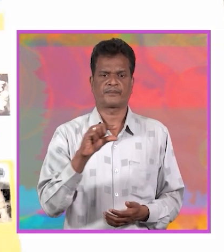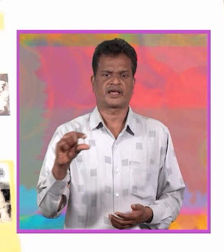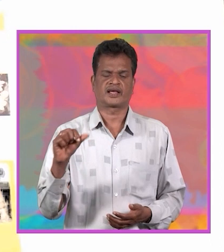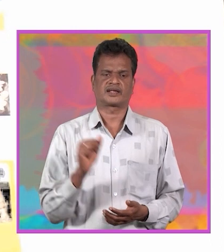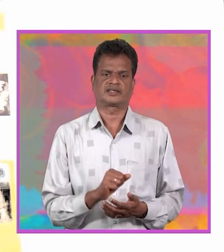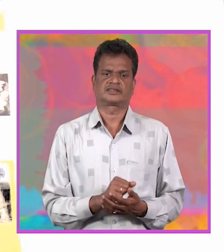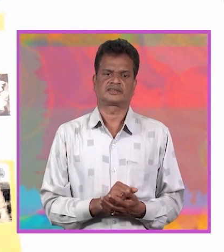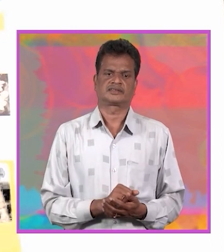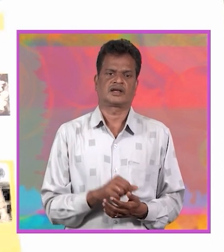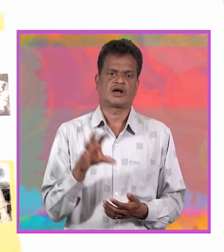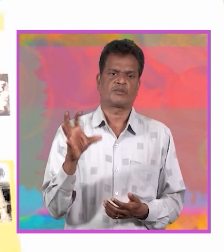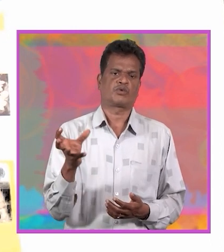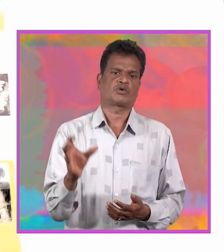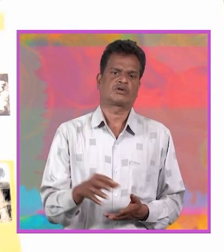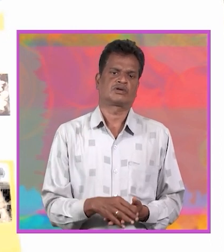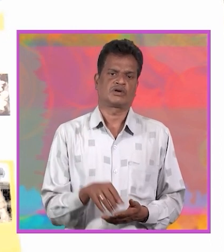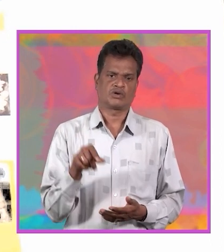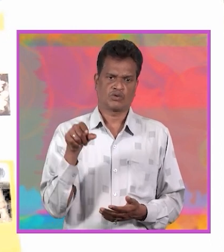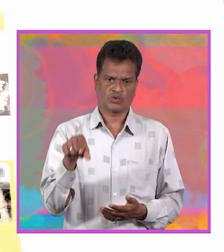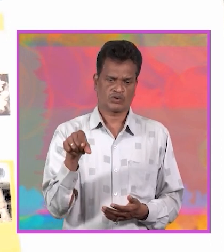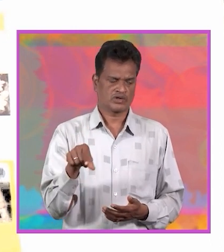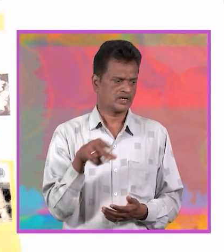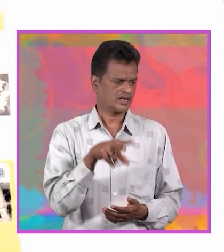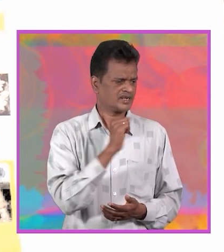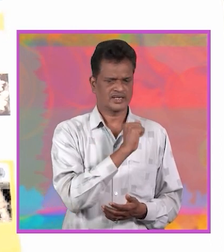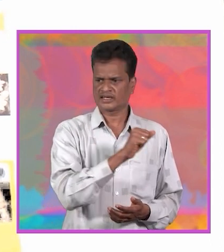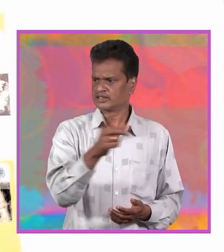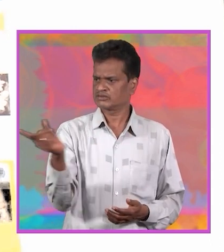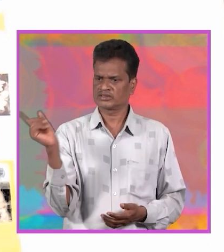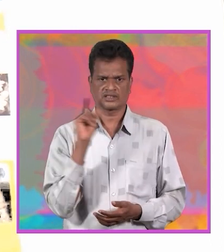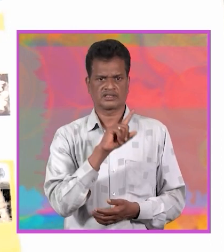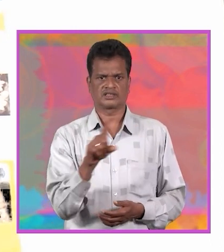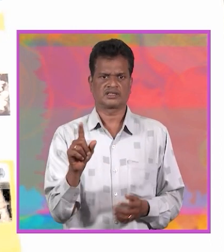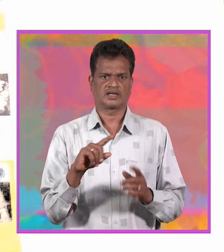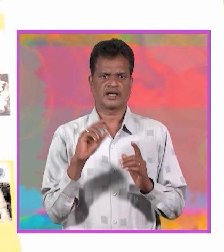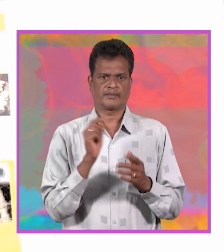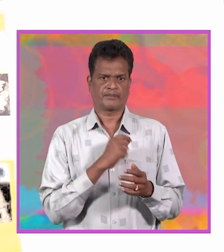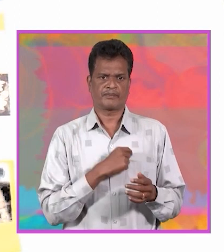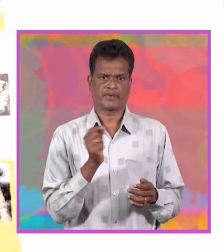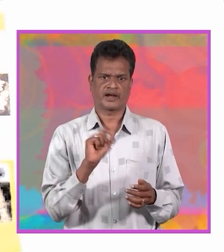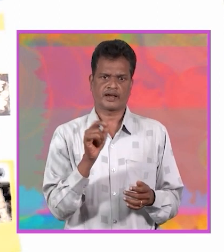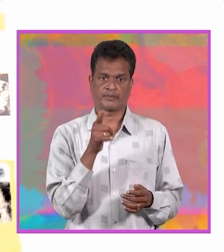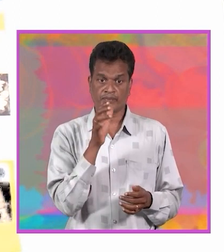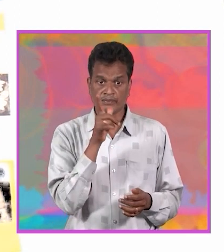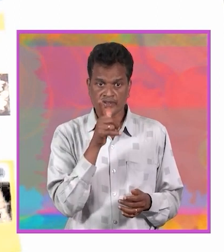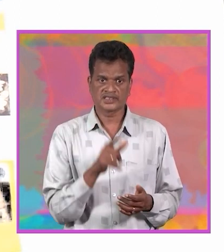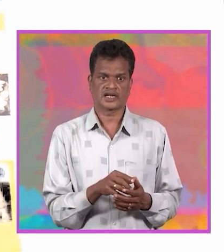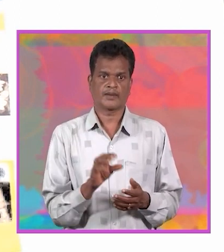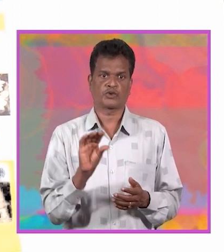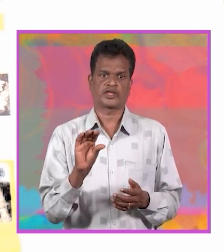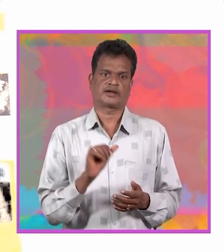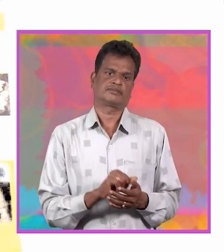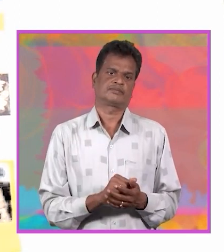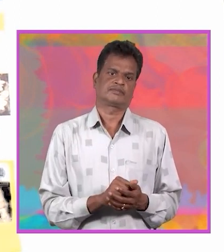எனப்படும். உங்களிடம் இருக்கக்கூடிய பொருட்கள் என்னென்ன இருக்கிறது? பேனா, பென்சில், புத்தகம்,